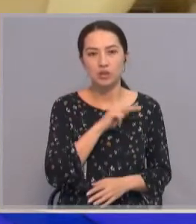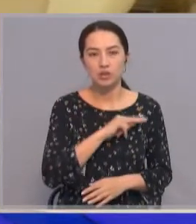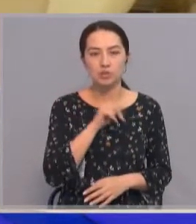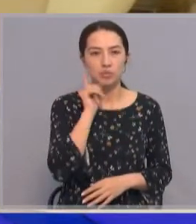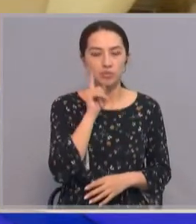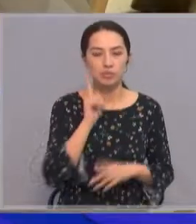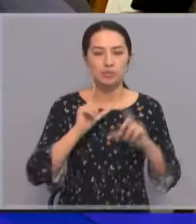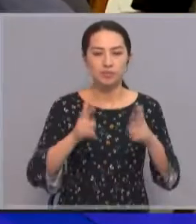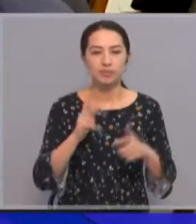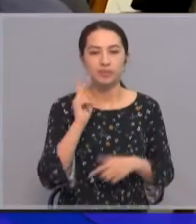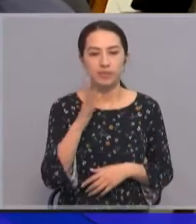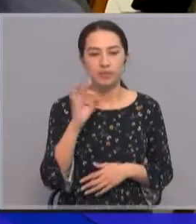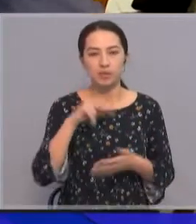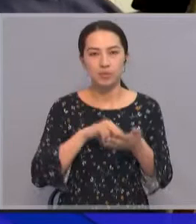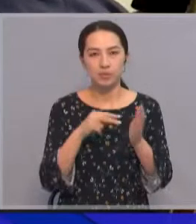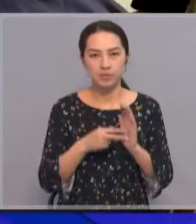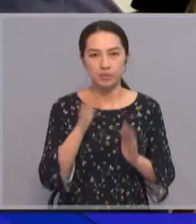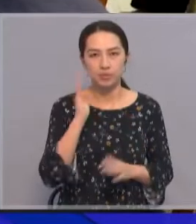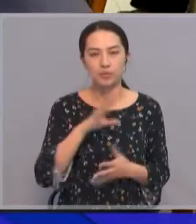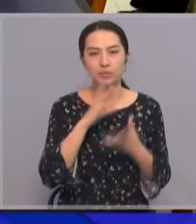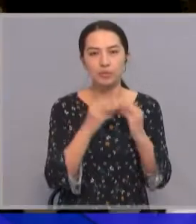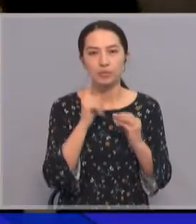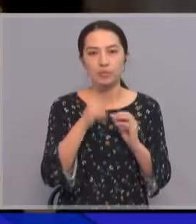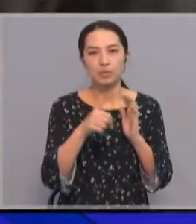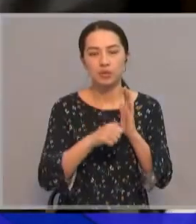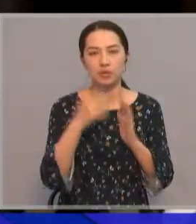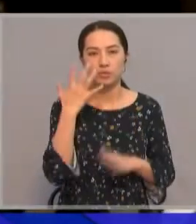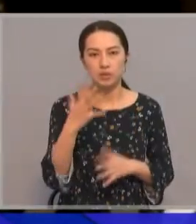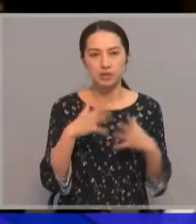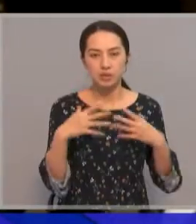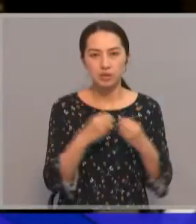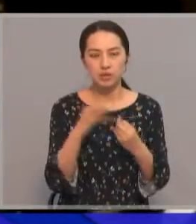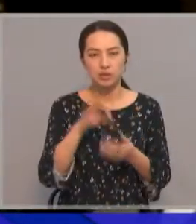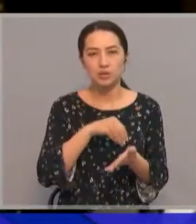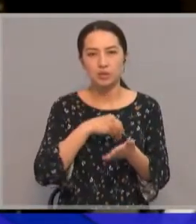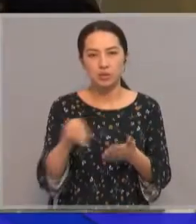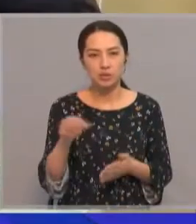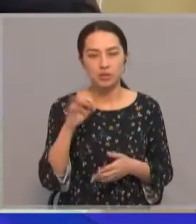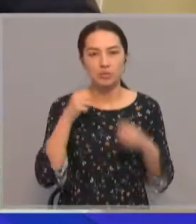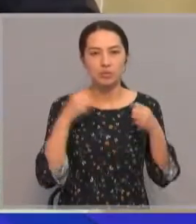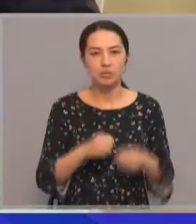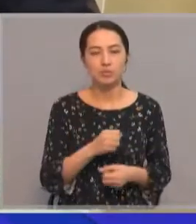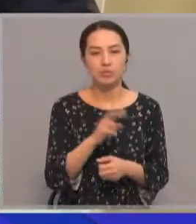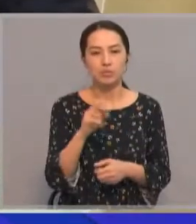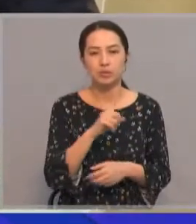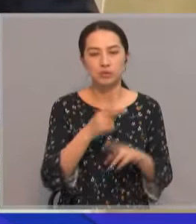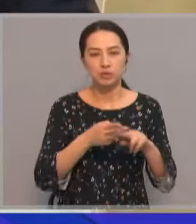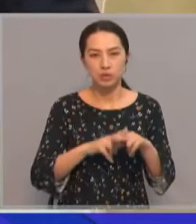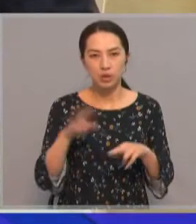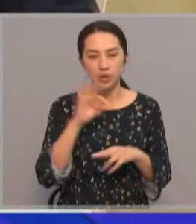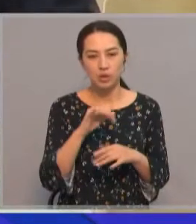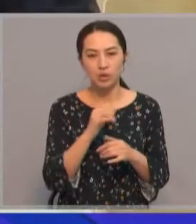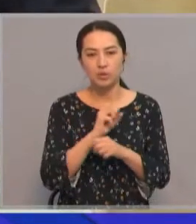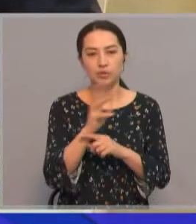жастарға жалдамалы пәтерлер үлестіріледі. Жалпы алғанда 1605 отбасын сатып алу құқығынсыз жалға берілетін тұрғын жаймен